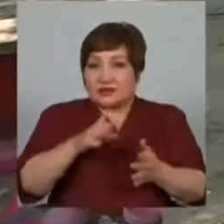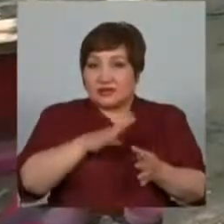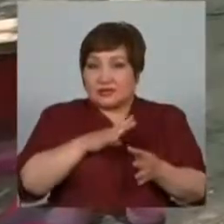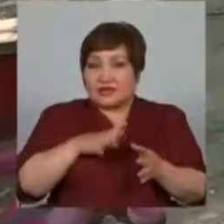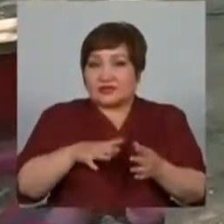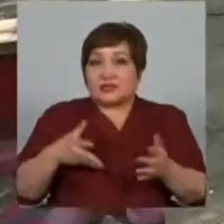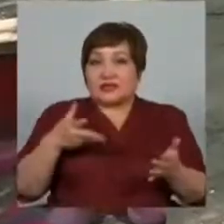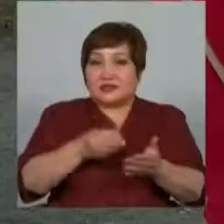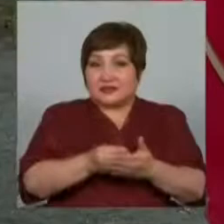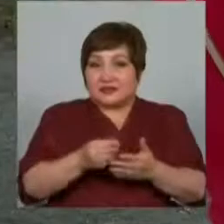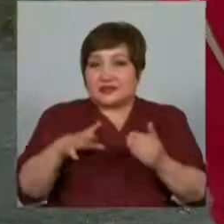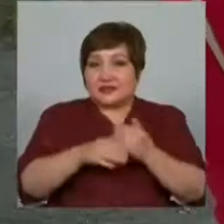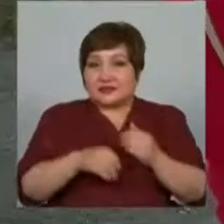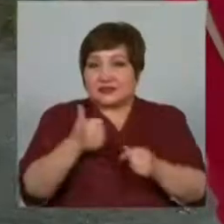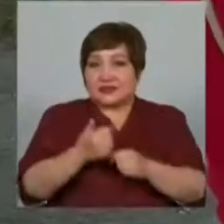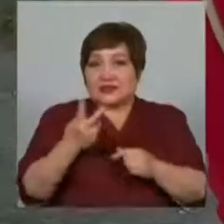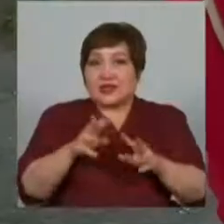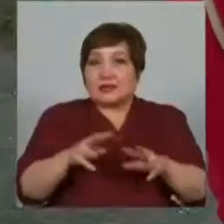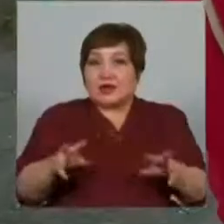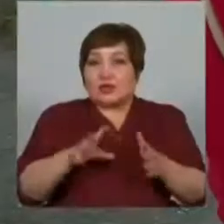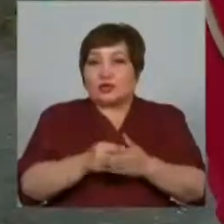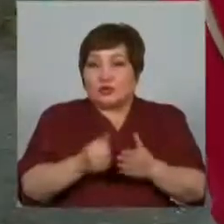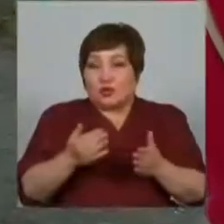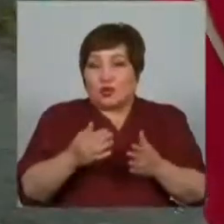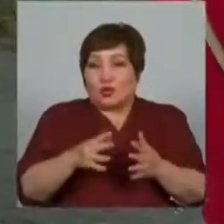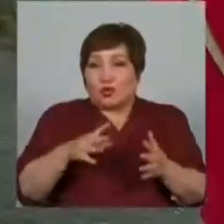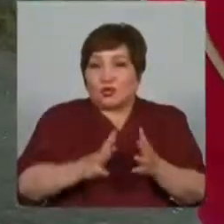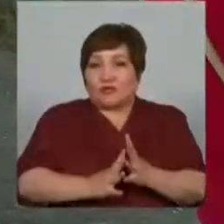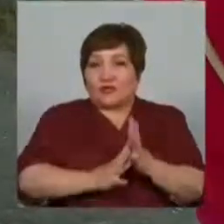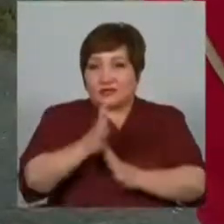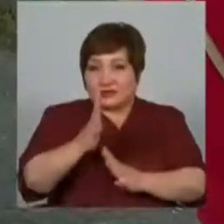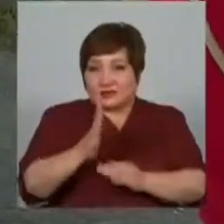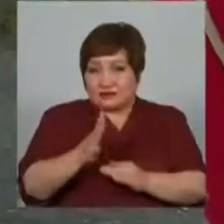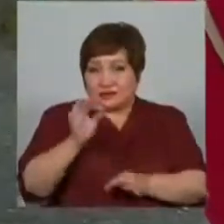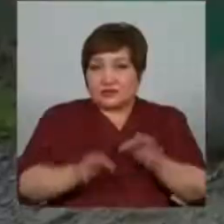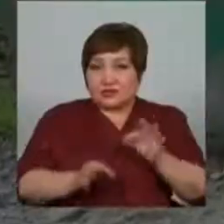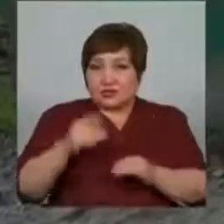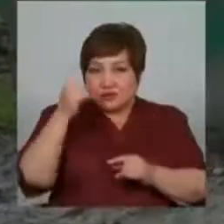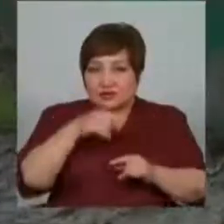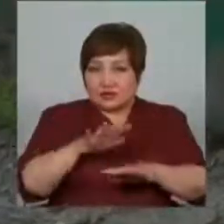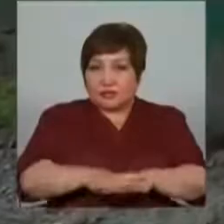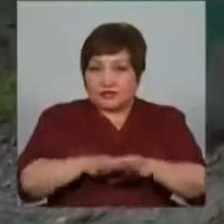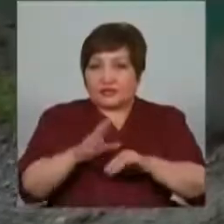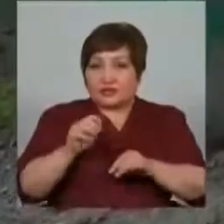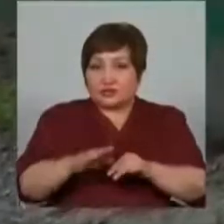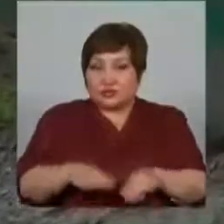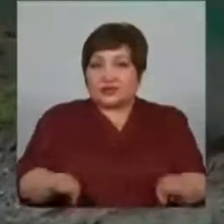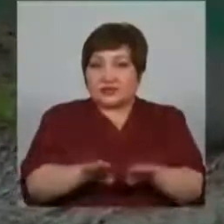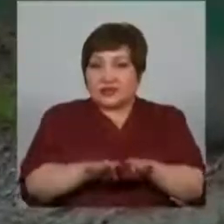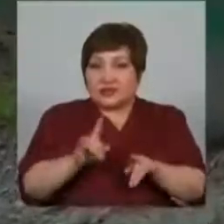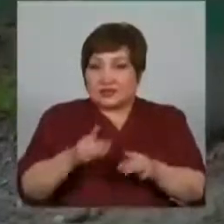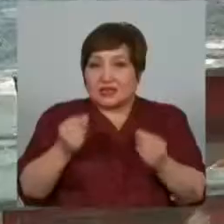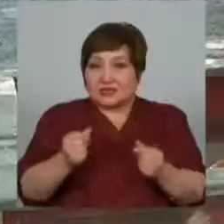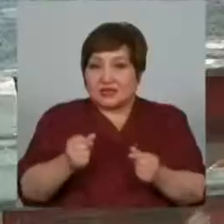сома 2 миллион 250 мың теңгеге дейін өсіп кетіпті. Сот оның жеке шоттарын бұғаттаған, яғни картаға түскен қаржы автоматты